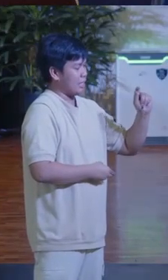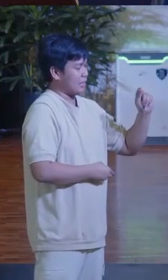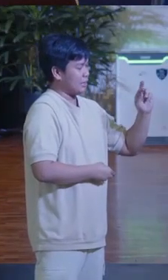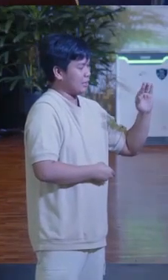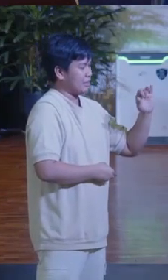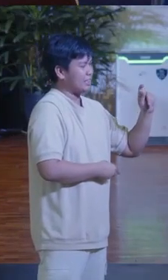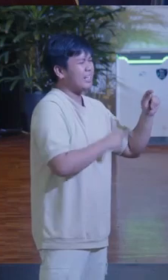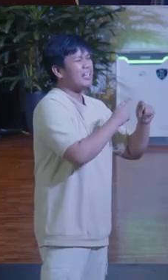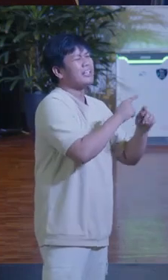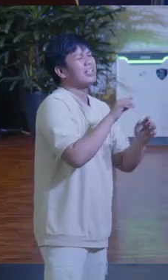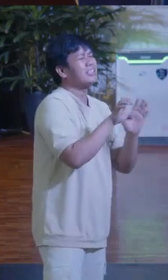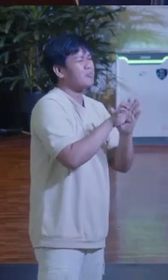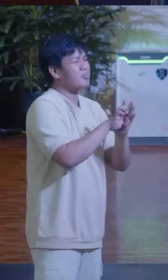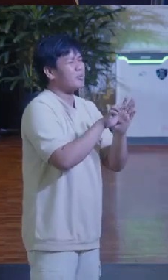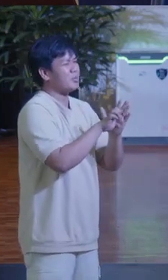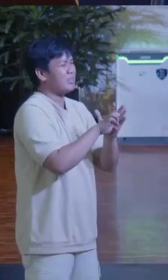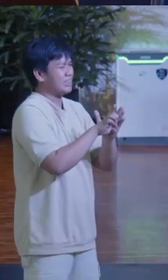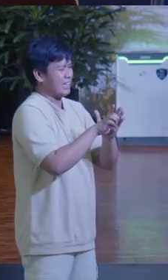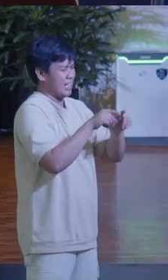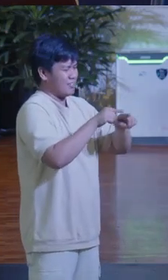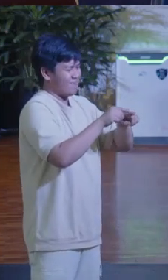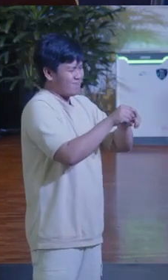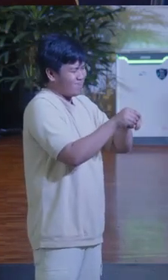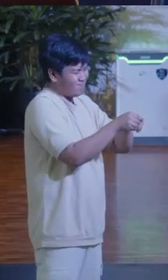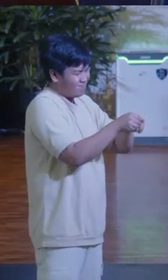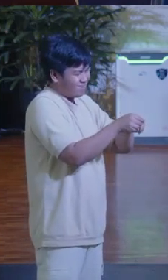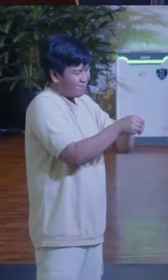Orthopodeo. Ang ibig sabihin po ng word,